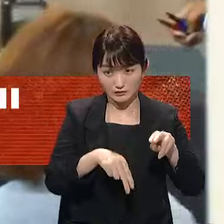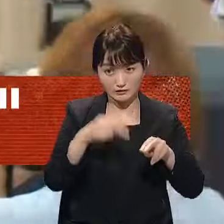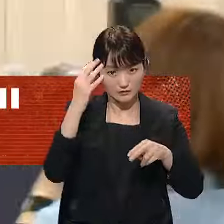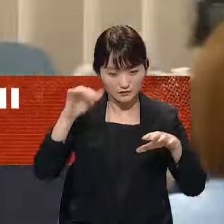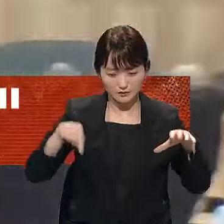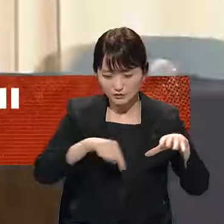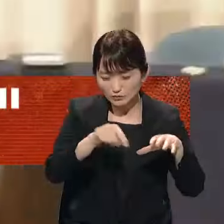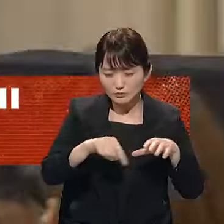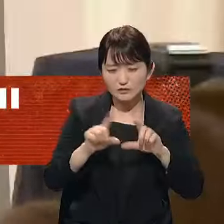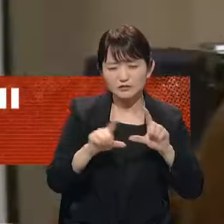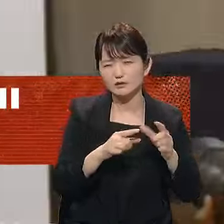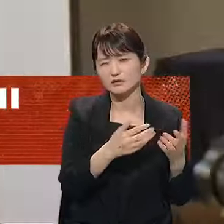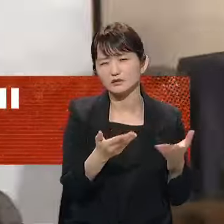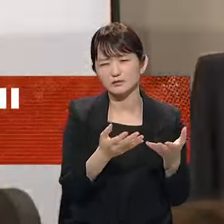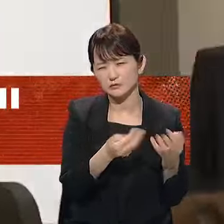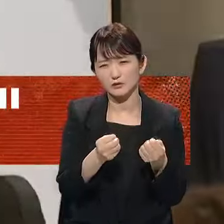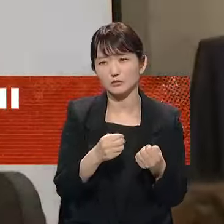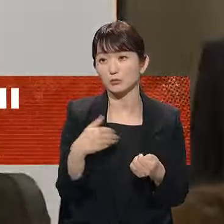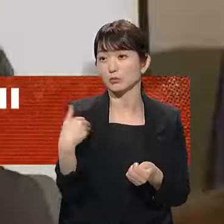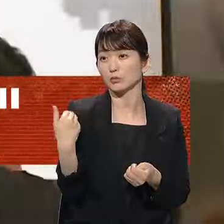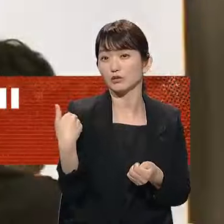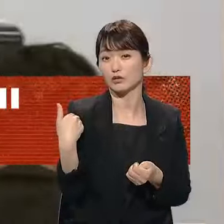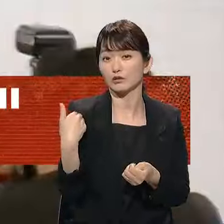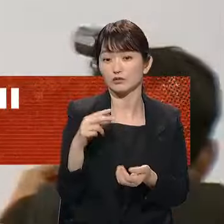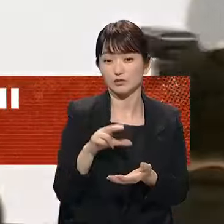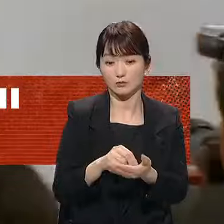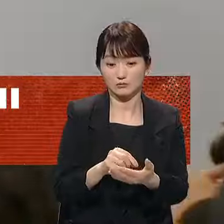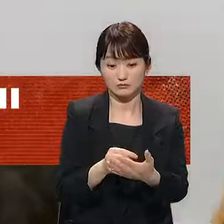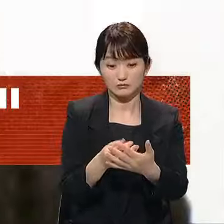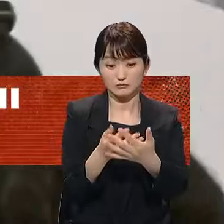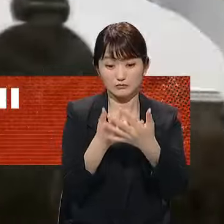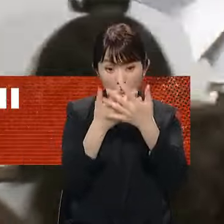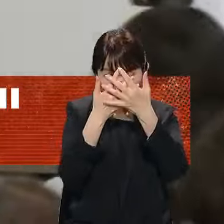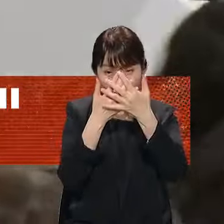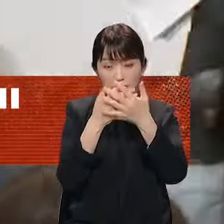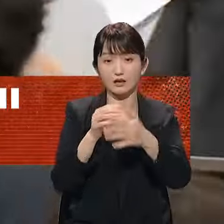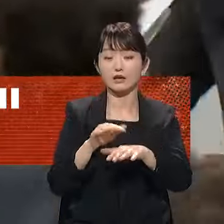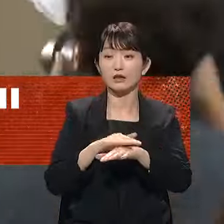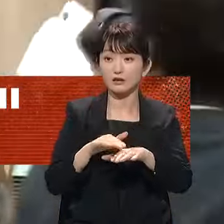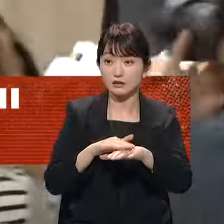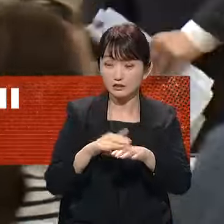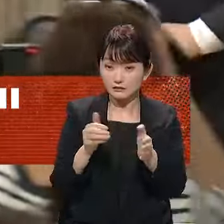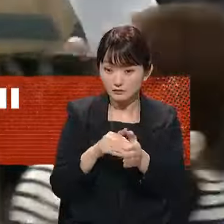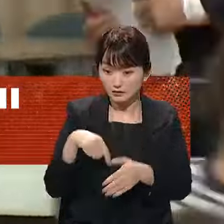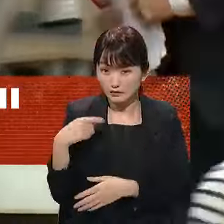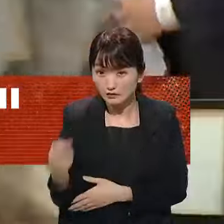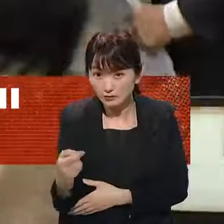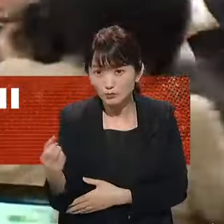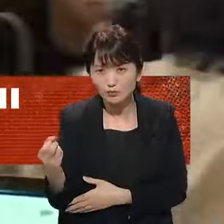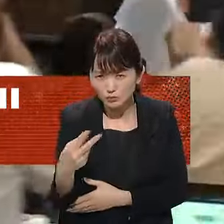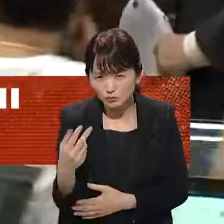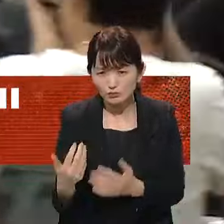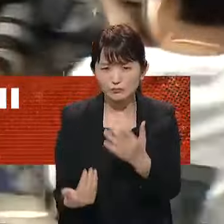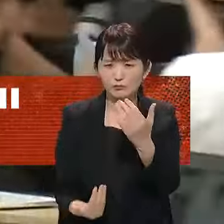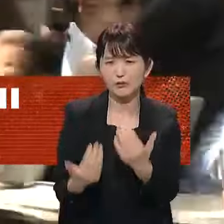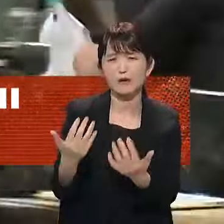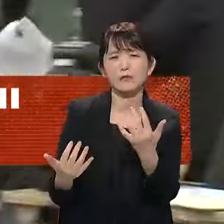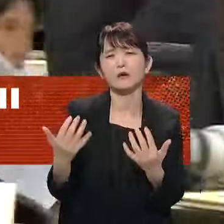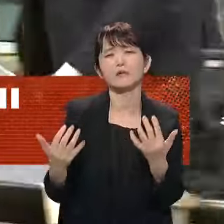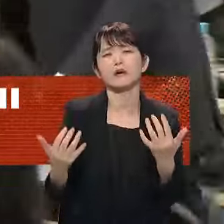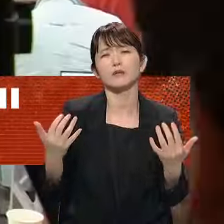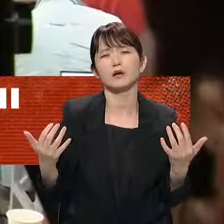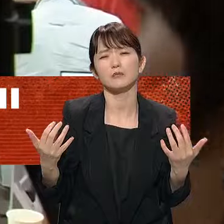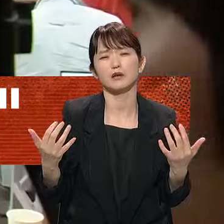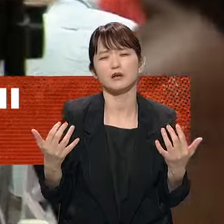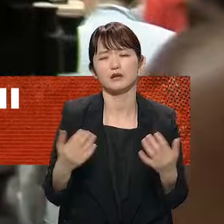일이 많아지면서 몰랐던 문제들이 점점점 수면위로 떠오르게 됐었고 해결을 하고 나면 다른 문제가 올라오고 다른 문제가 또 생기고 점점 문제가